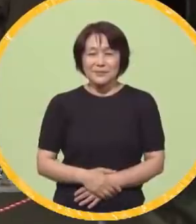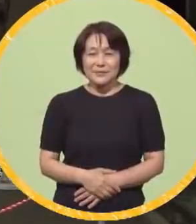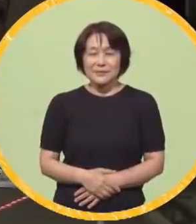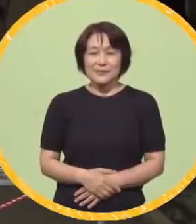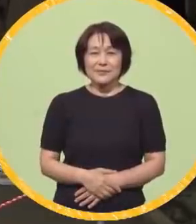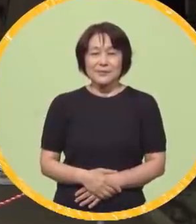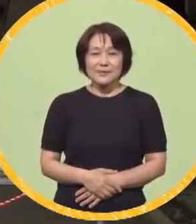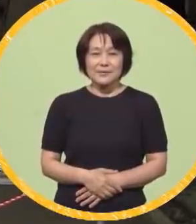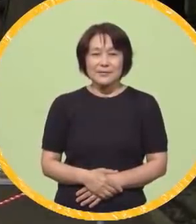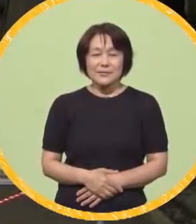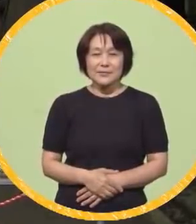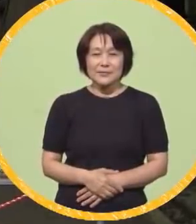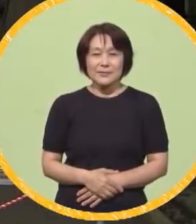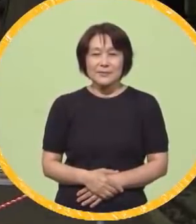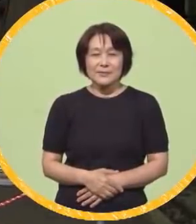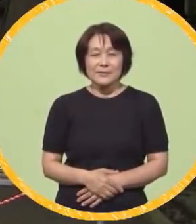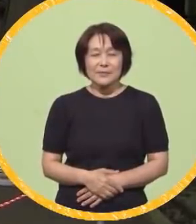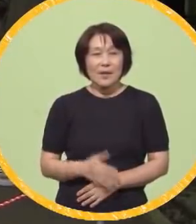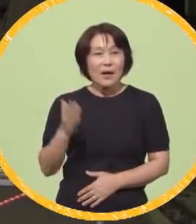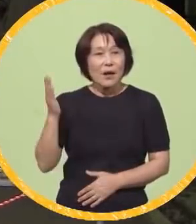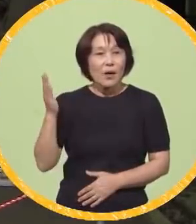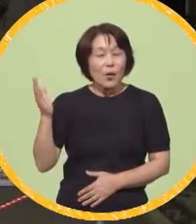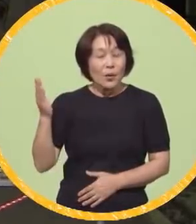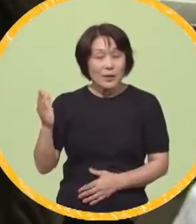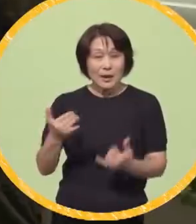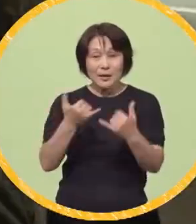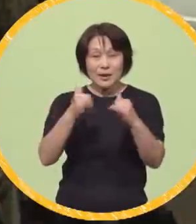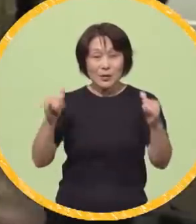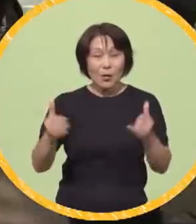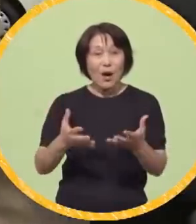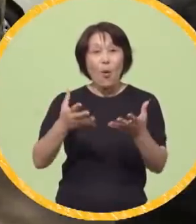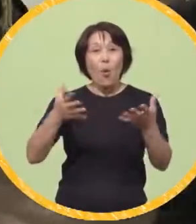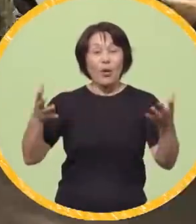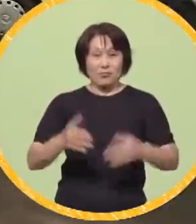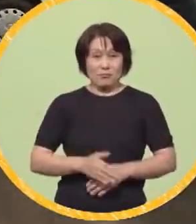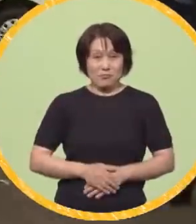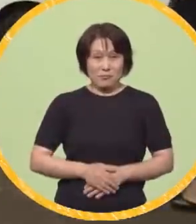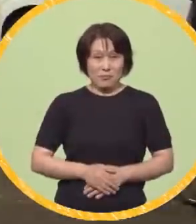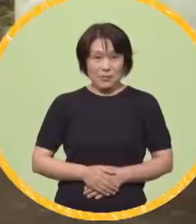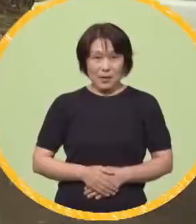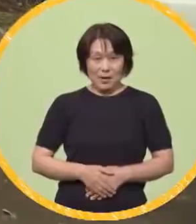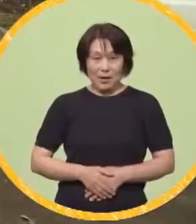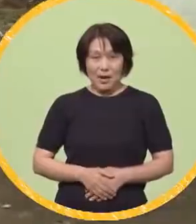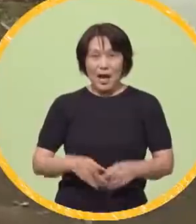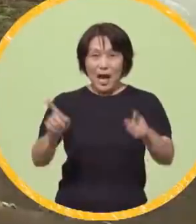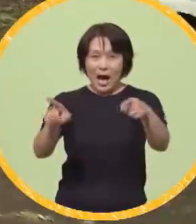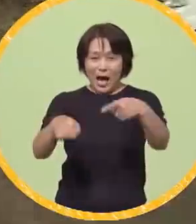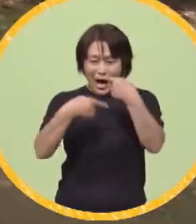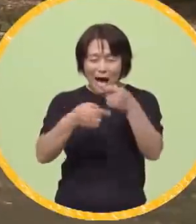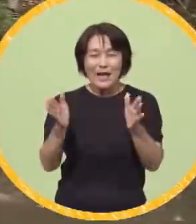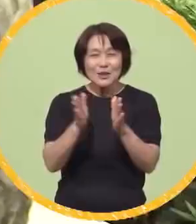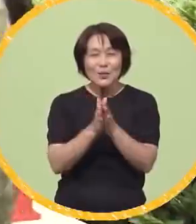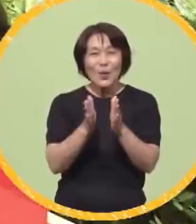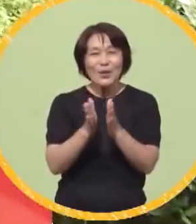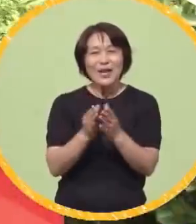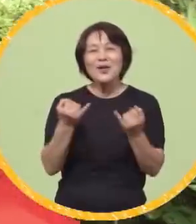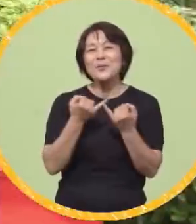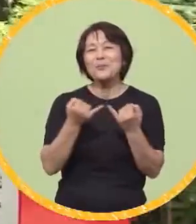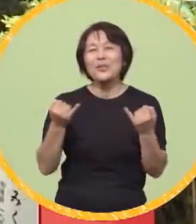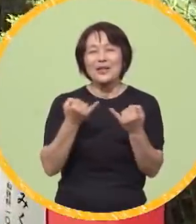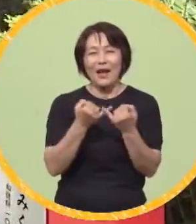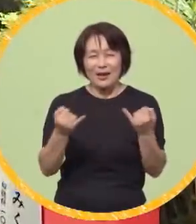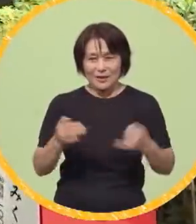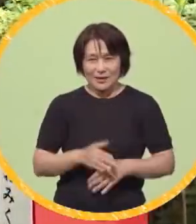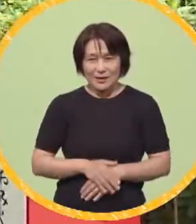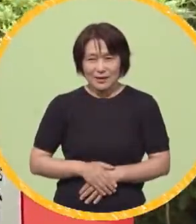あ、もうこんな人だかりを見るのちょっと初詣ぶりぐらいですよ。ちょっと想像